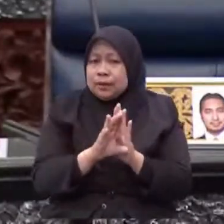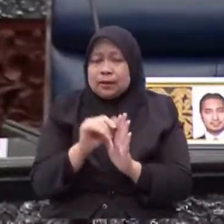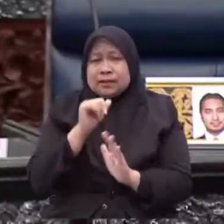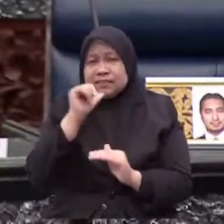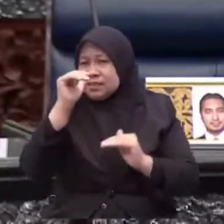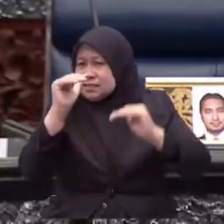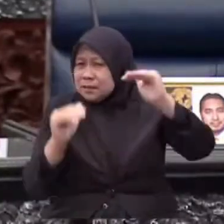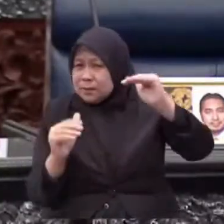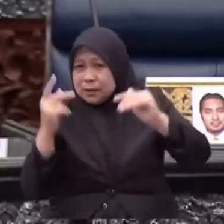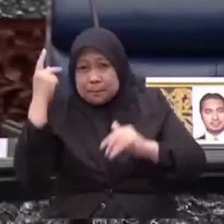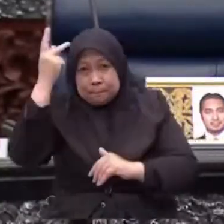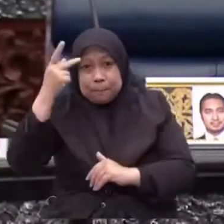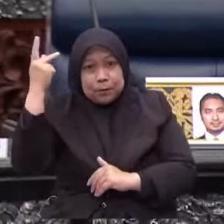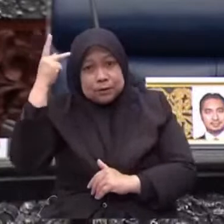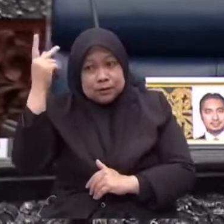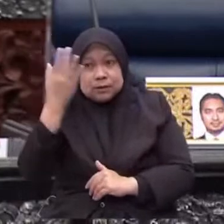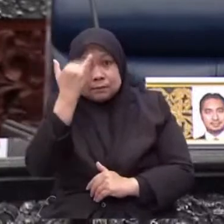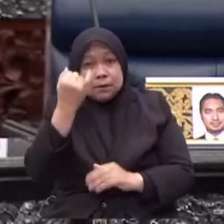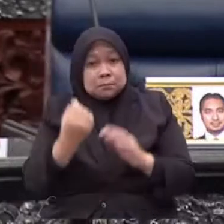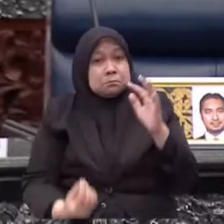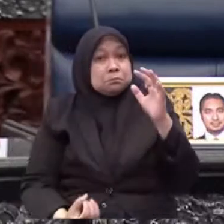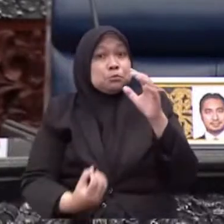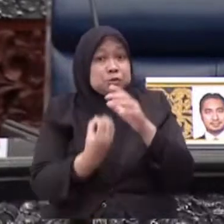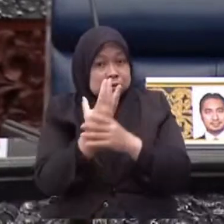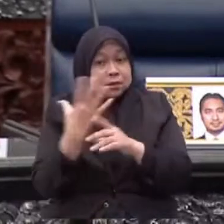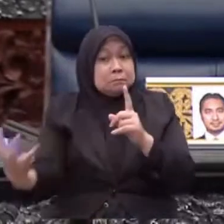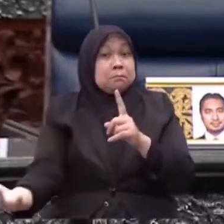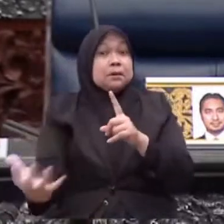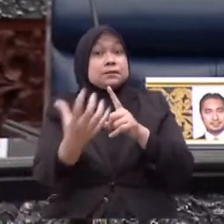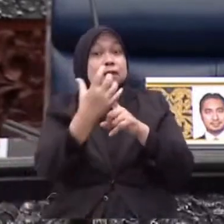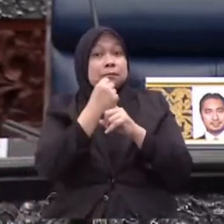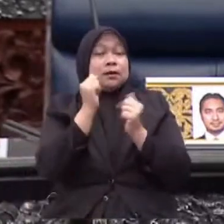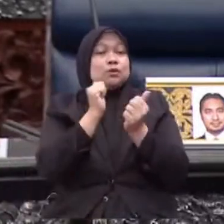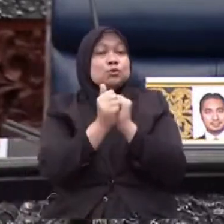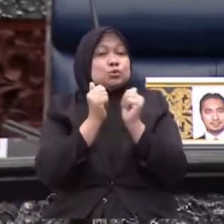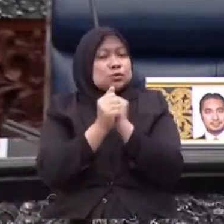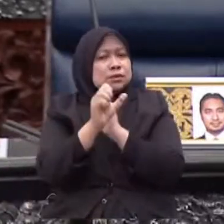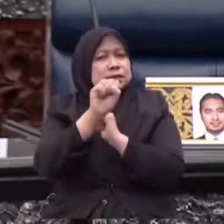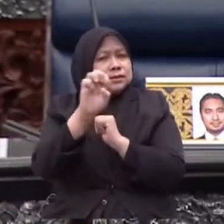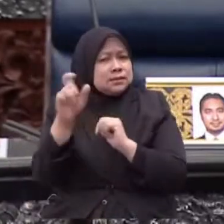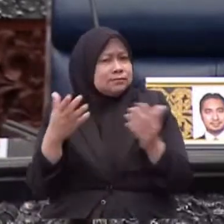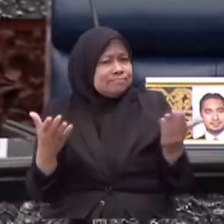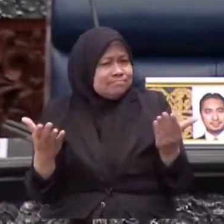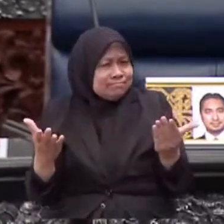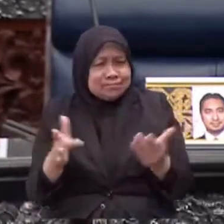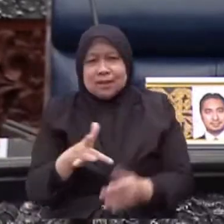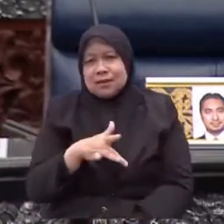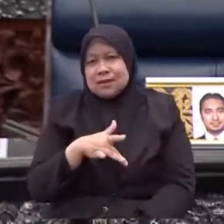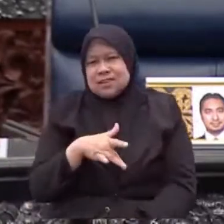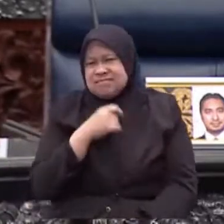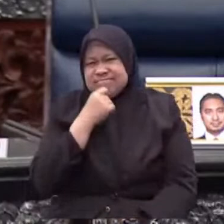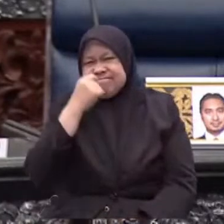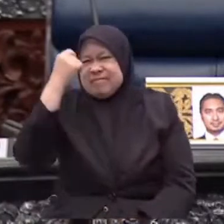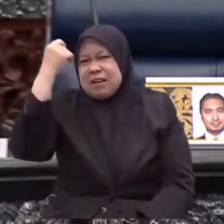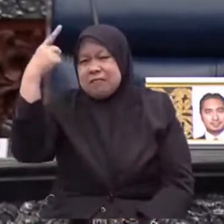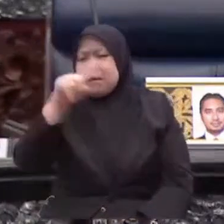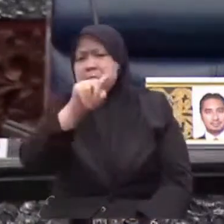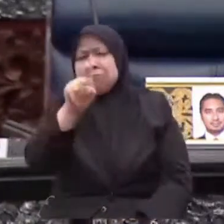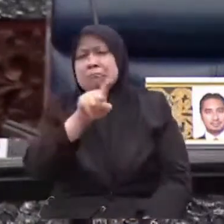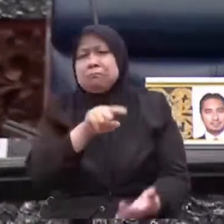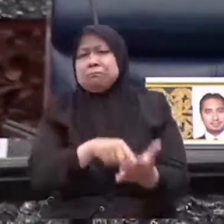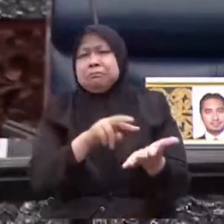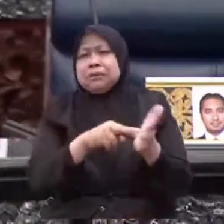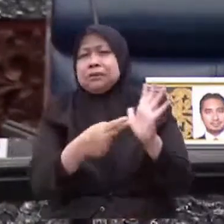ketidakstabilan politik di antara Puncak kepada pencapaian substansi saya selama yang kurang paham dengan